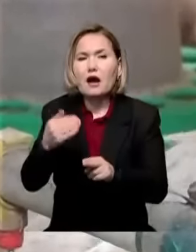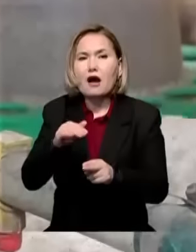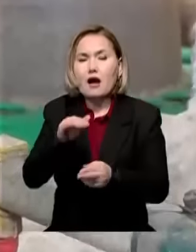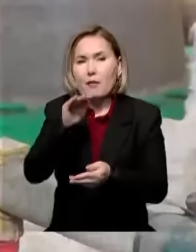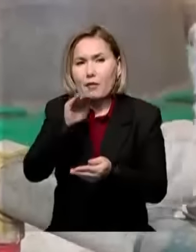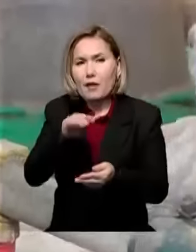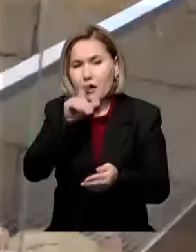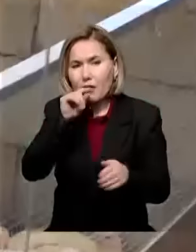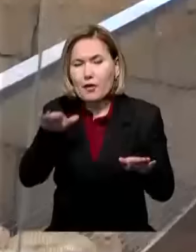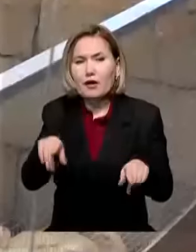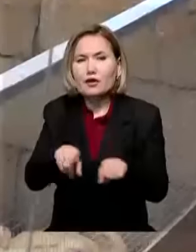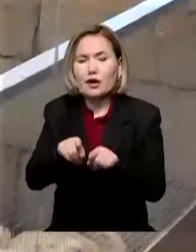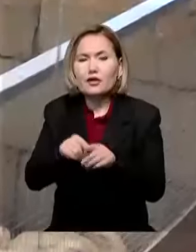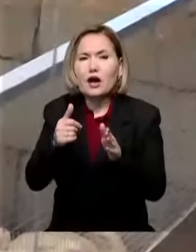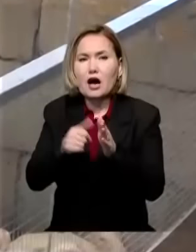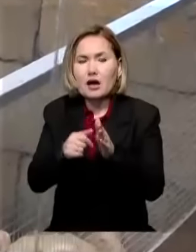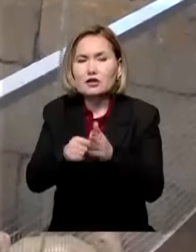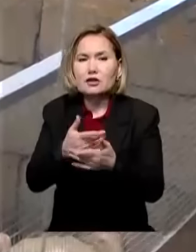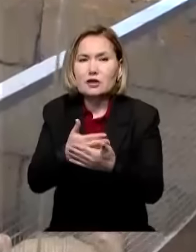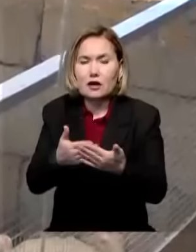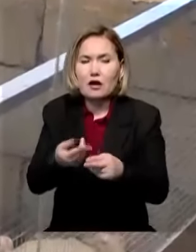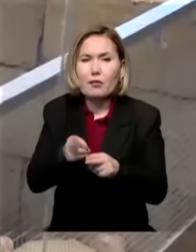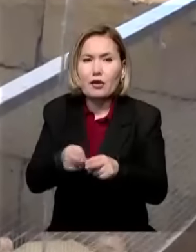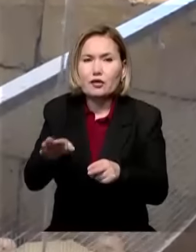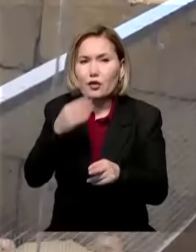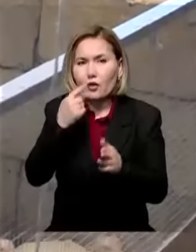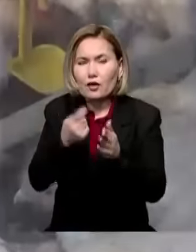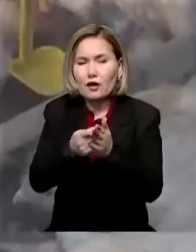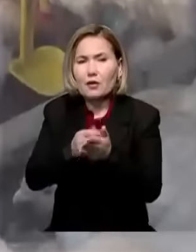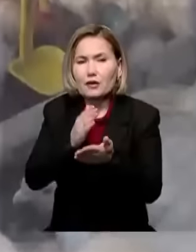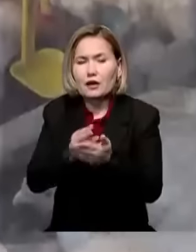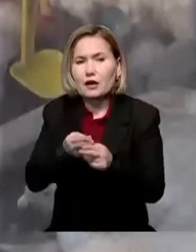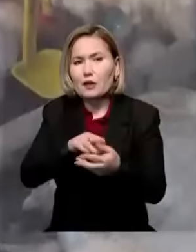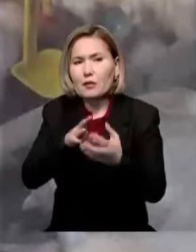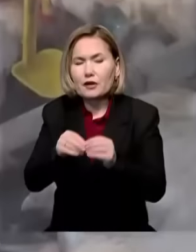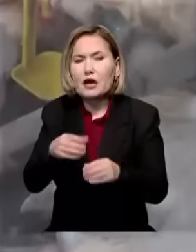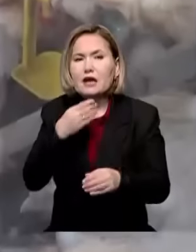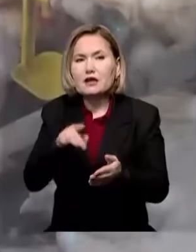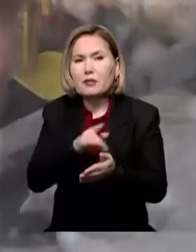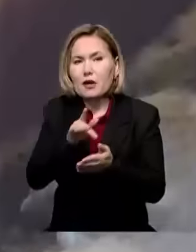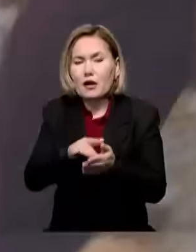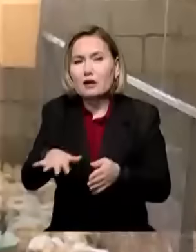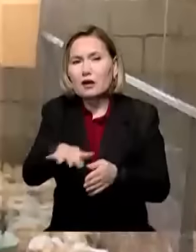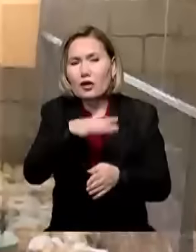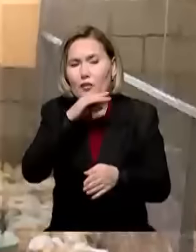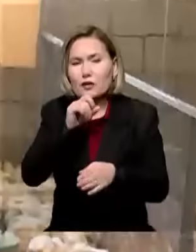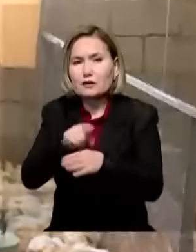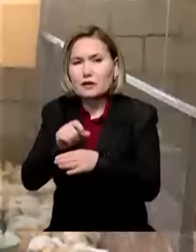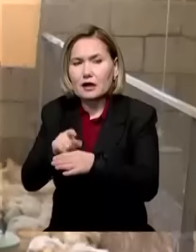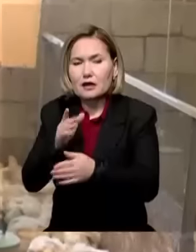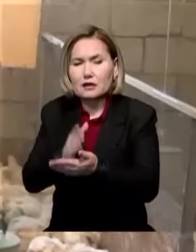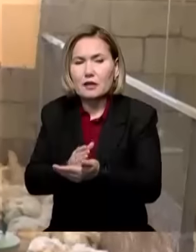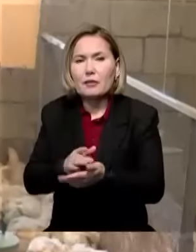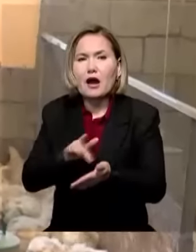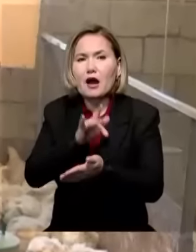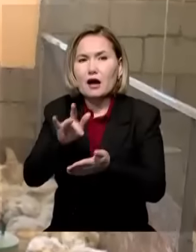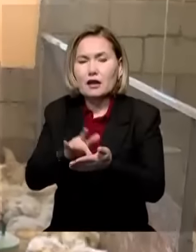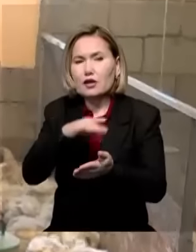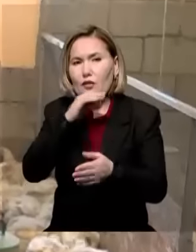тауығын қосалғанда 600-ден астам бройлерді бордақылап отыр. Ұжар ауданымен қатар Семейде де тұтынушылары бар. Қалада бізде сұраныс